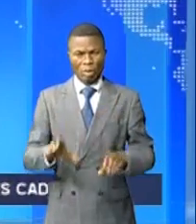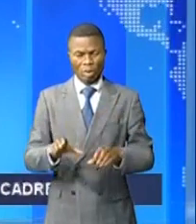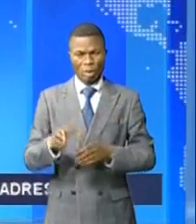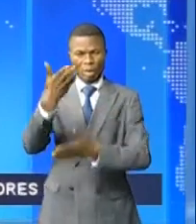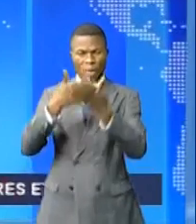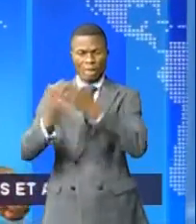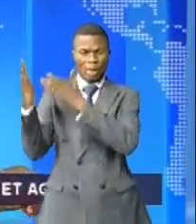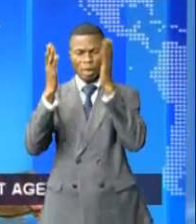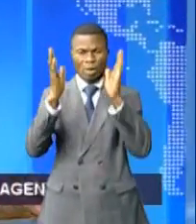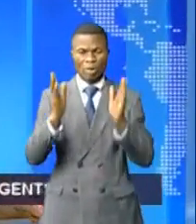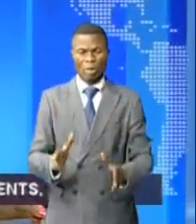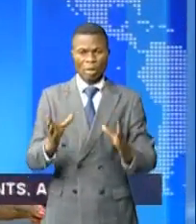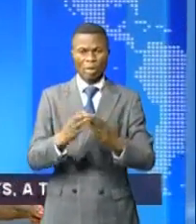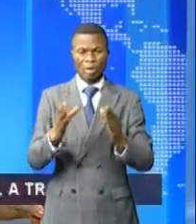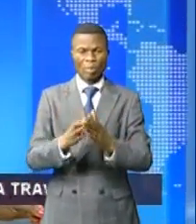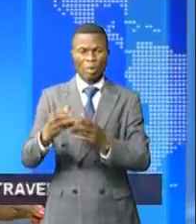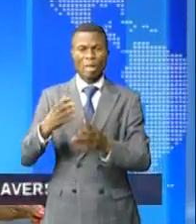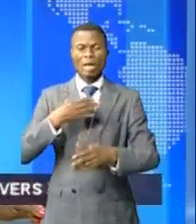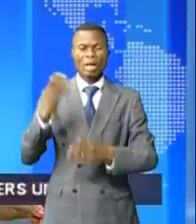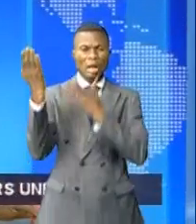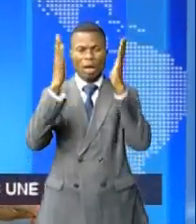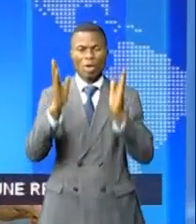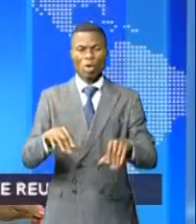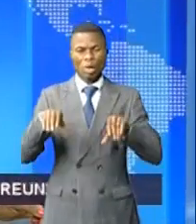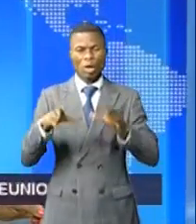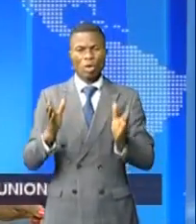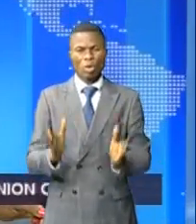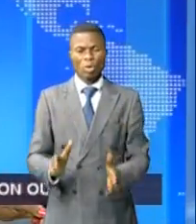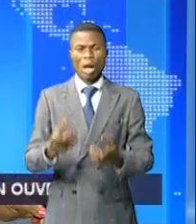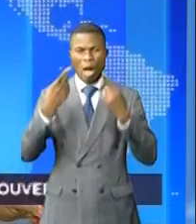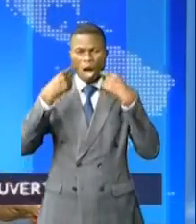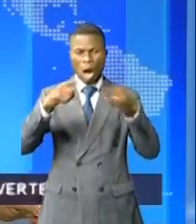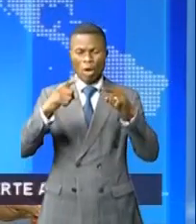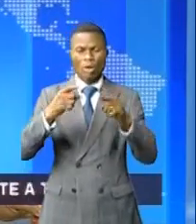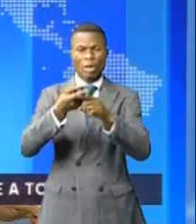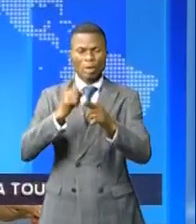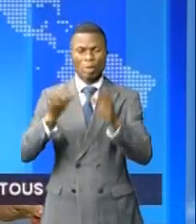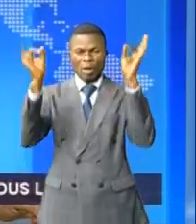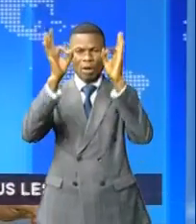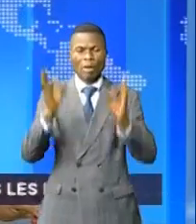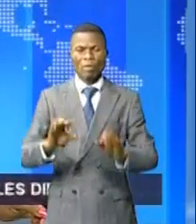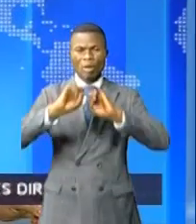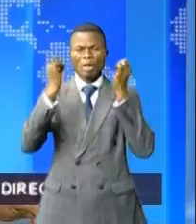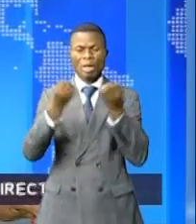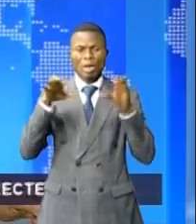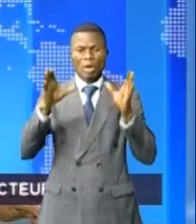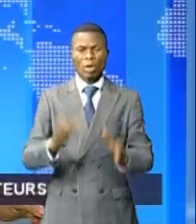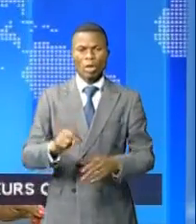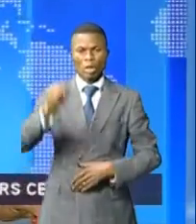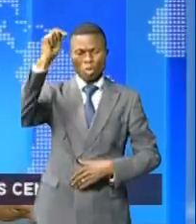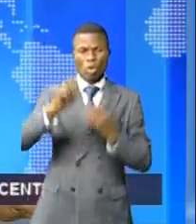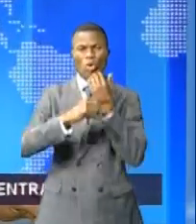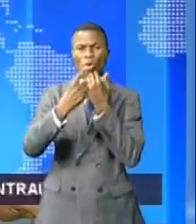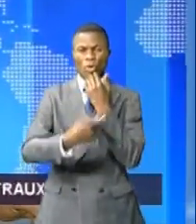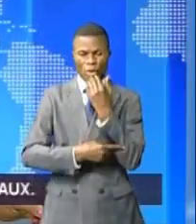échange commercial avec les opérateurs économiques congolais. Annonce faite par la Fédération des entreprises congolaises du Nord Kivu,